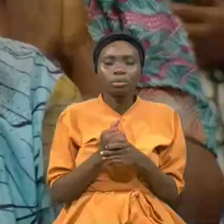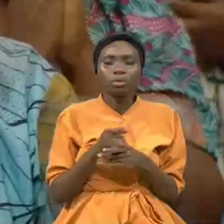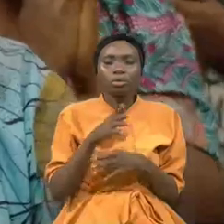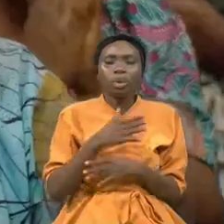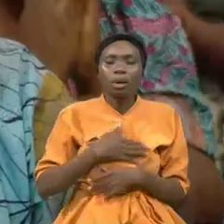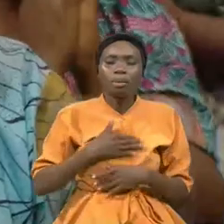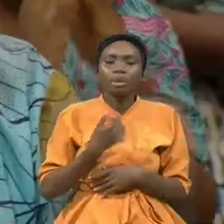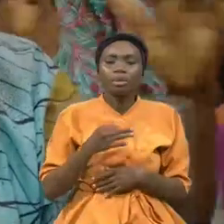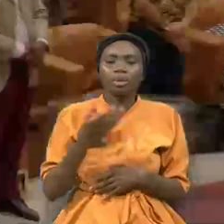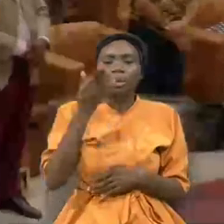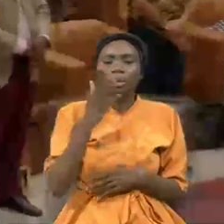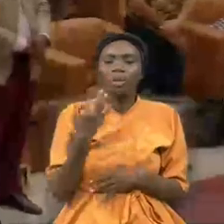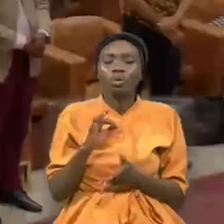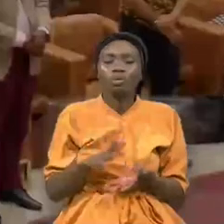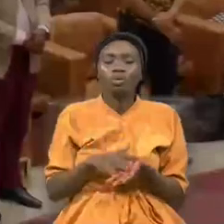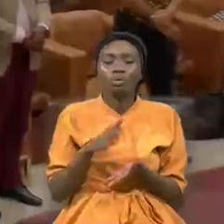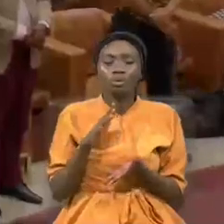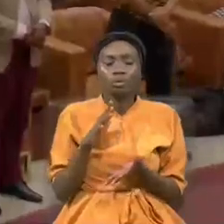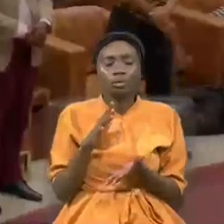Vous plaisez au Dieu de gloire